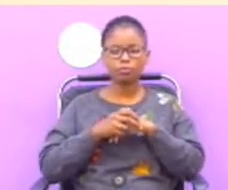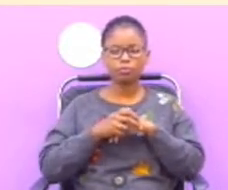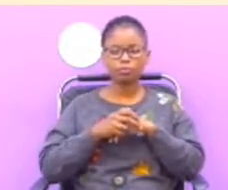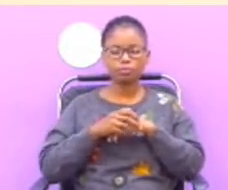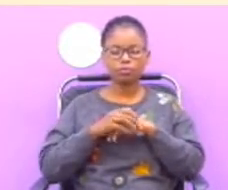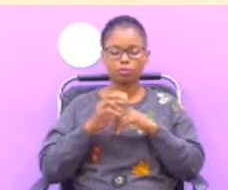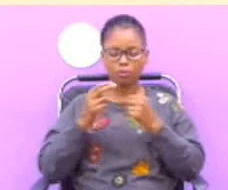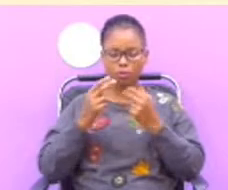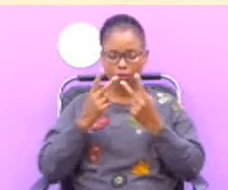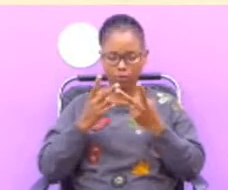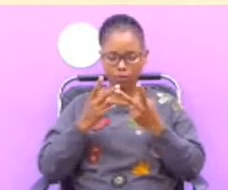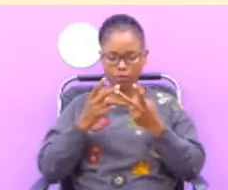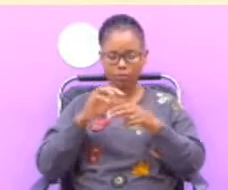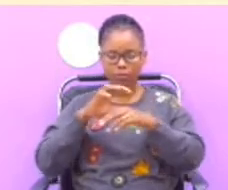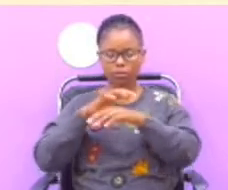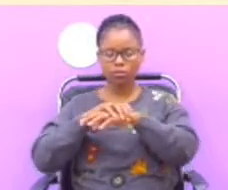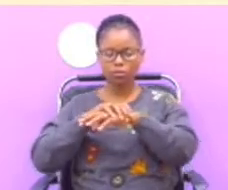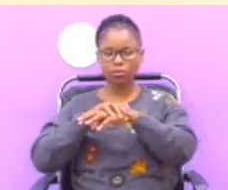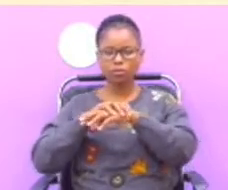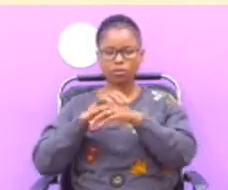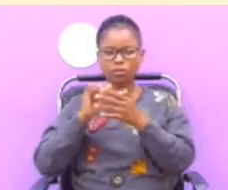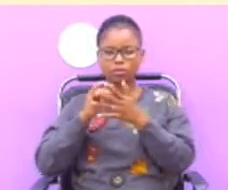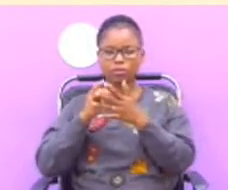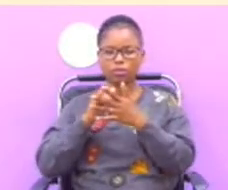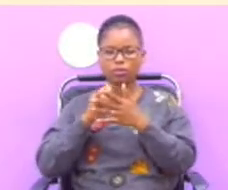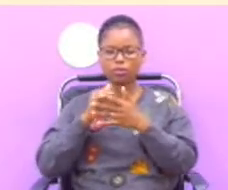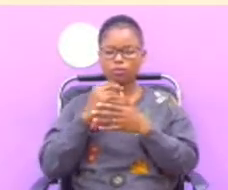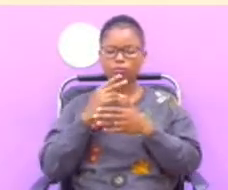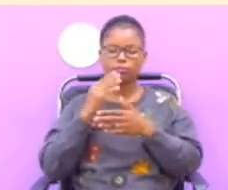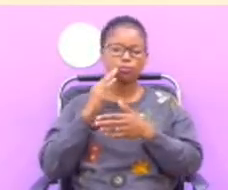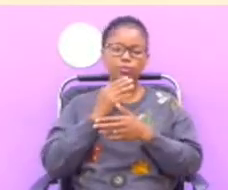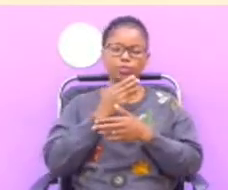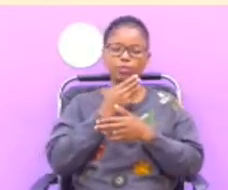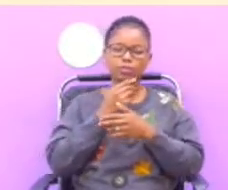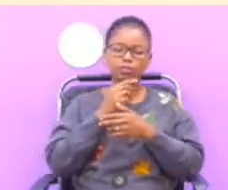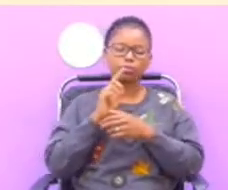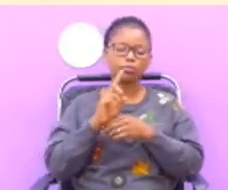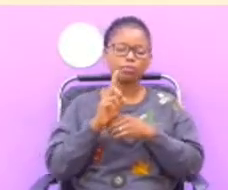gũtirĩ wega ũkamũkora ngai ndakamũrona na ritho rĩa tha